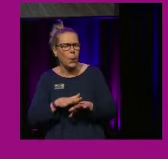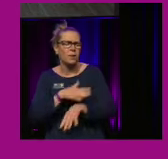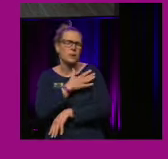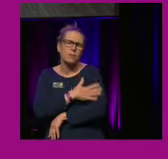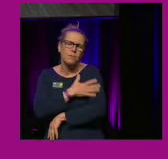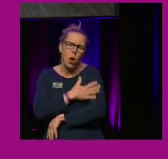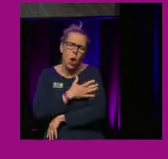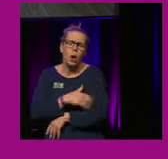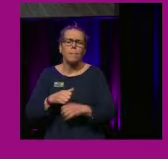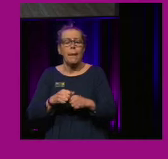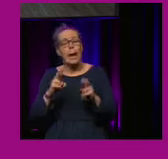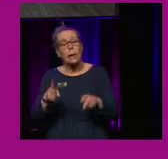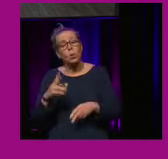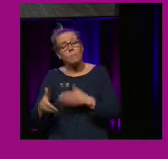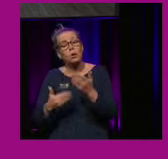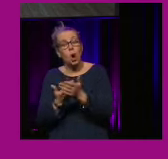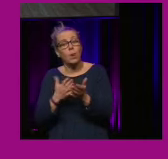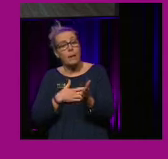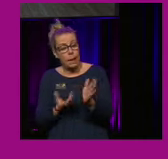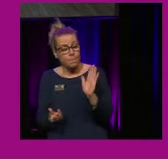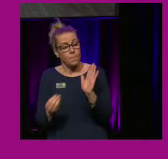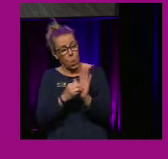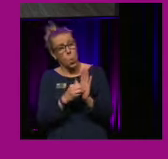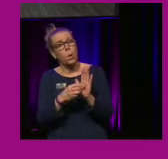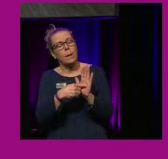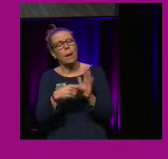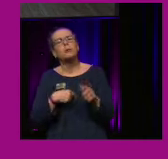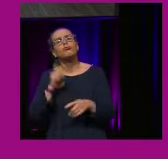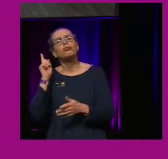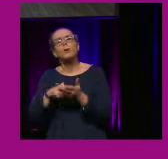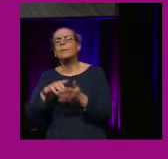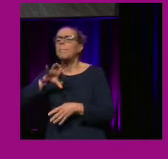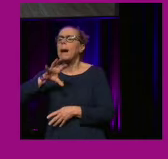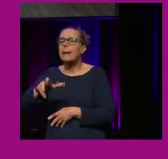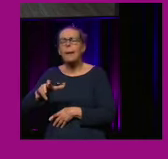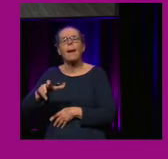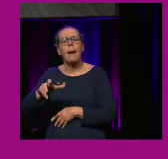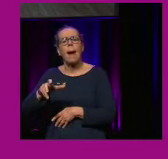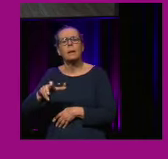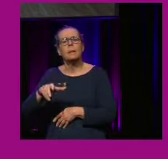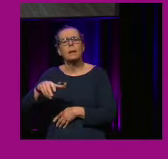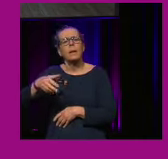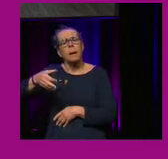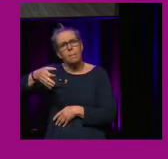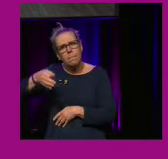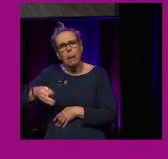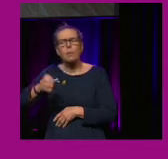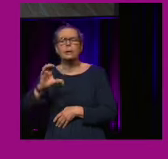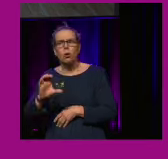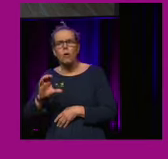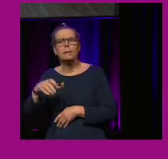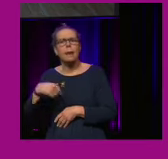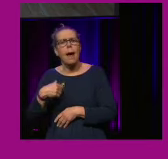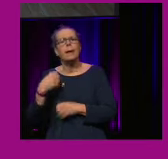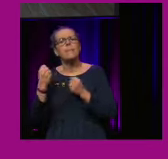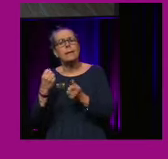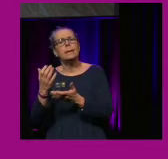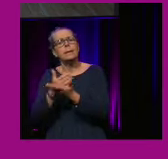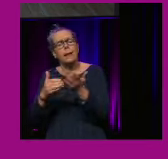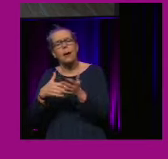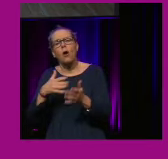förslag som man ville lägga in på något sätt för att markera att public service, som är en oerhört viktig del av vår